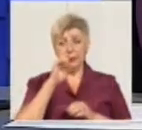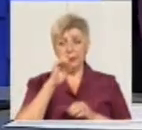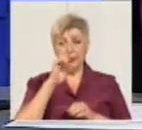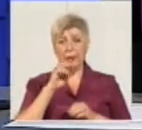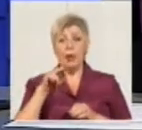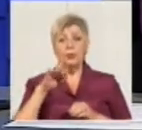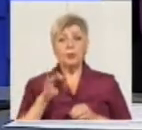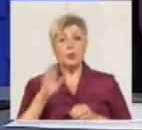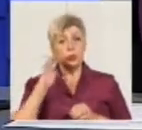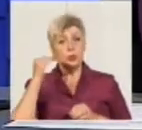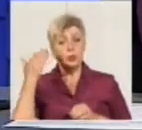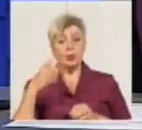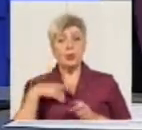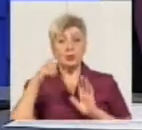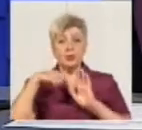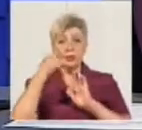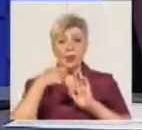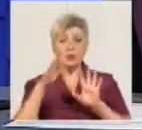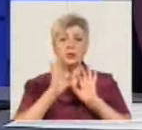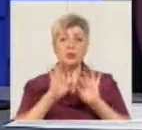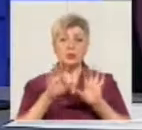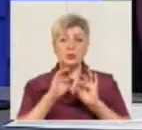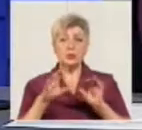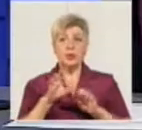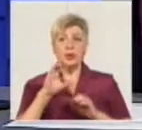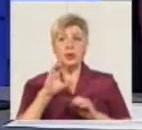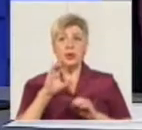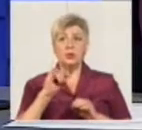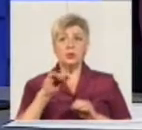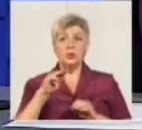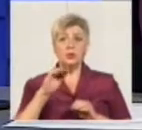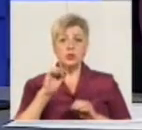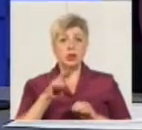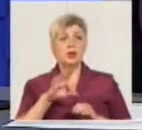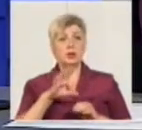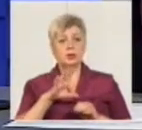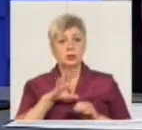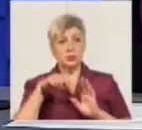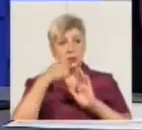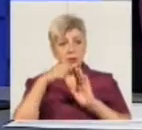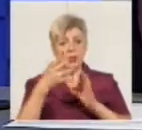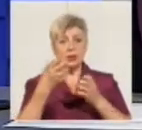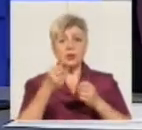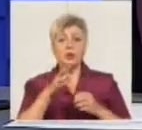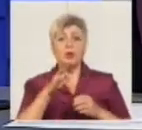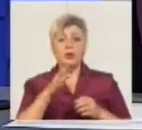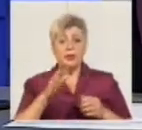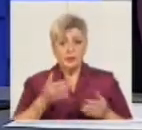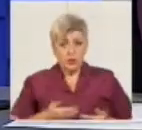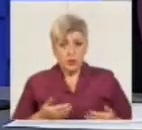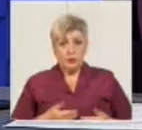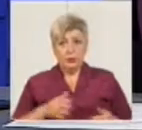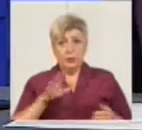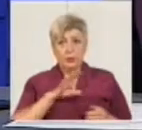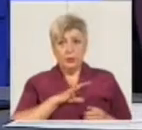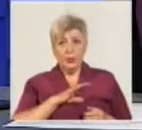нього знімались розповіді і сюжети були і за його життя. Тому що в його родині